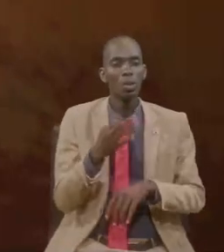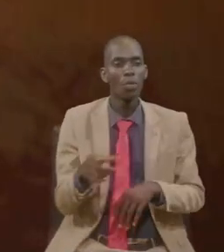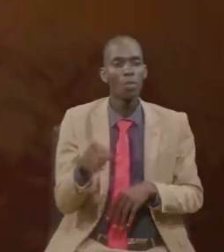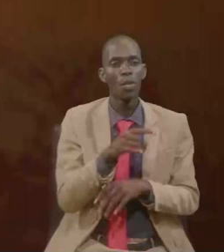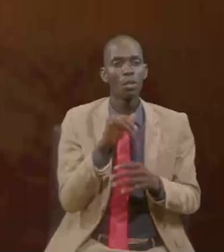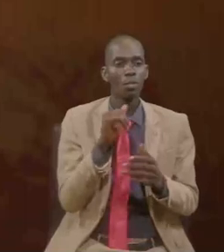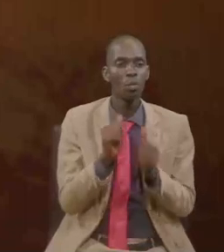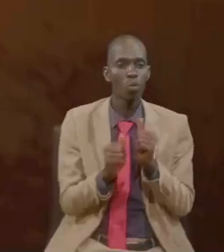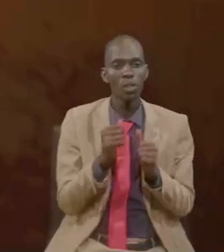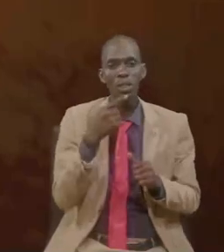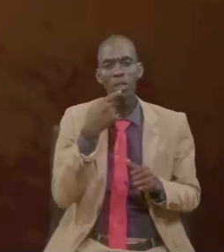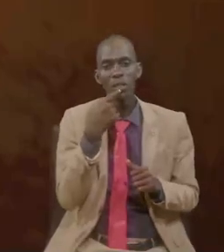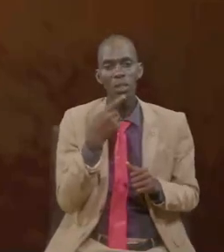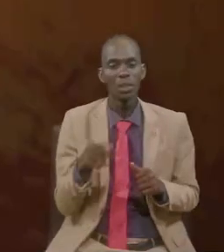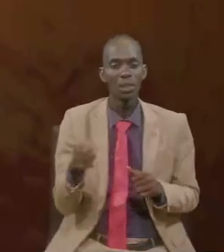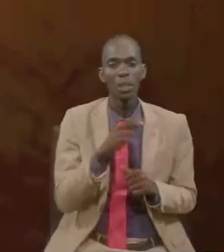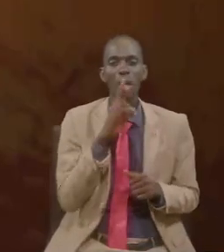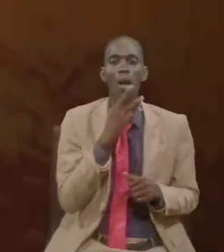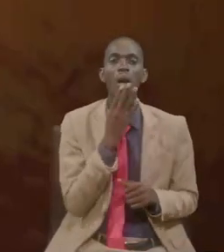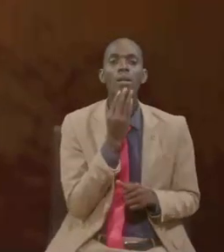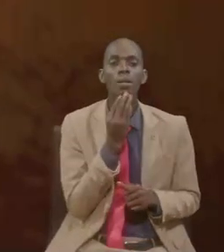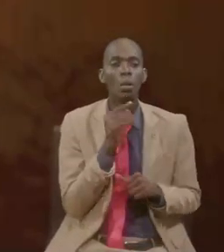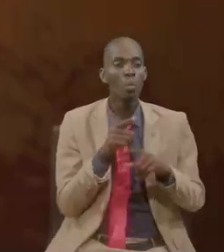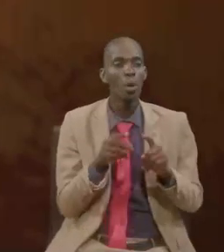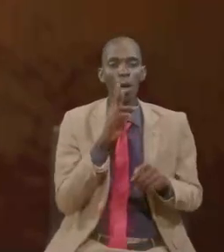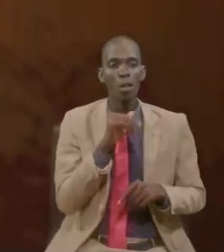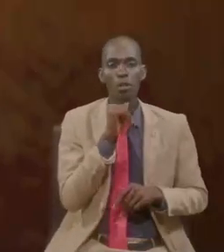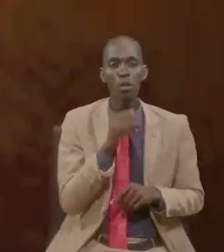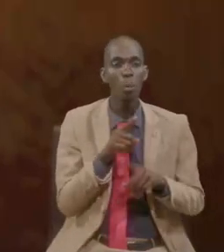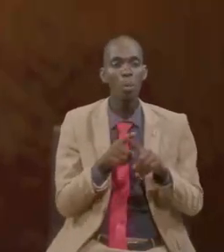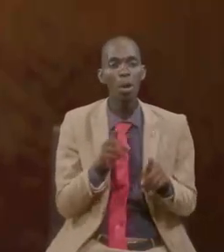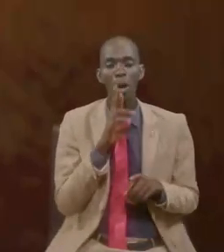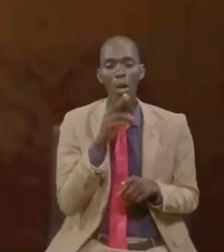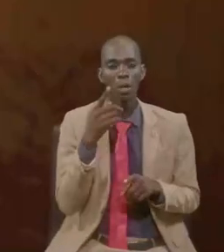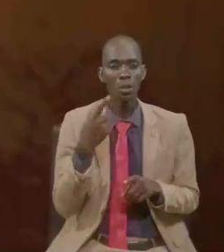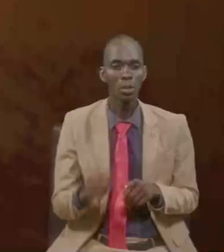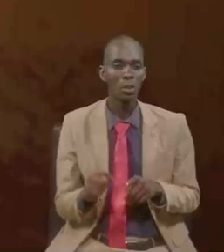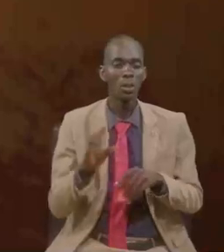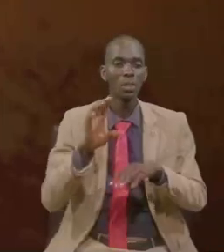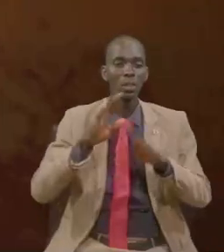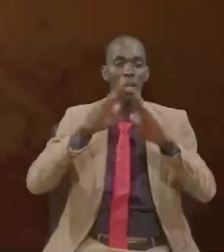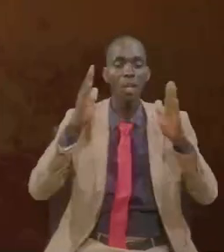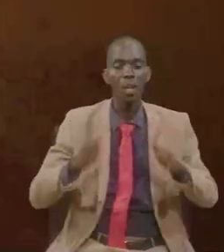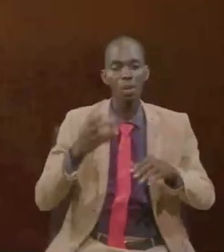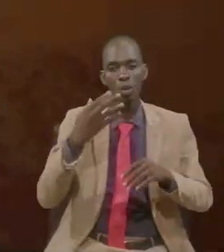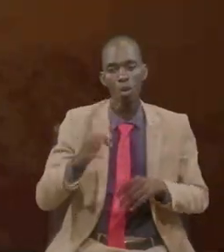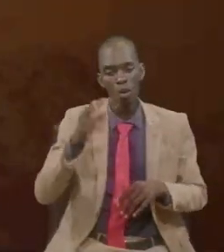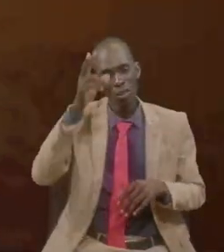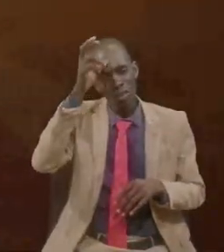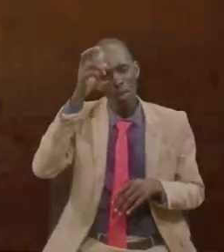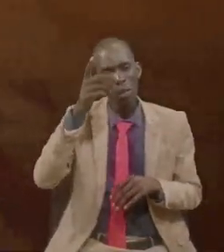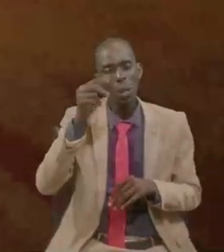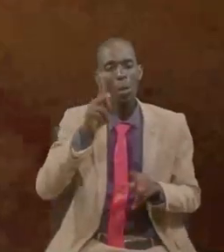la calomnie de la part de ceux qui se disent juifs ne le sont pas, mais qui sont une synagogue de